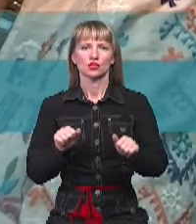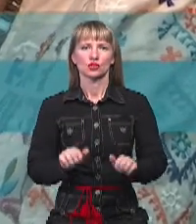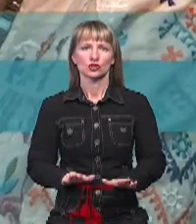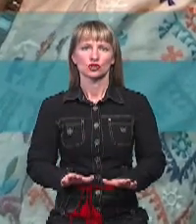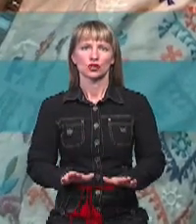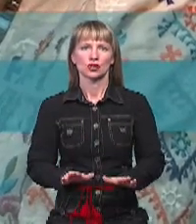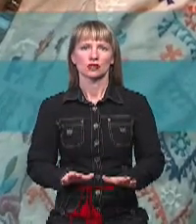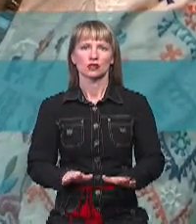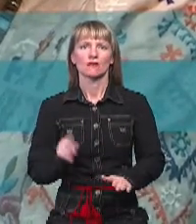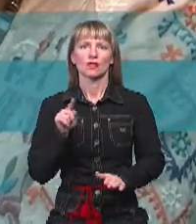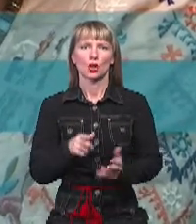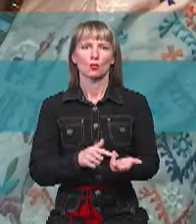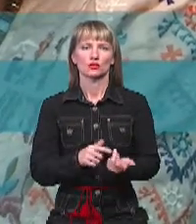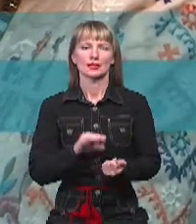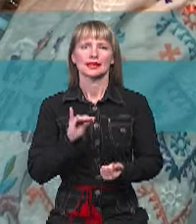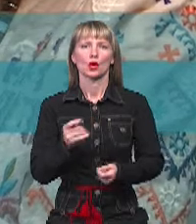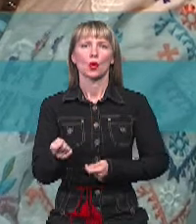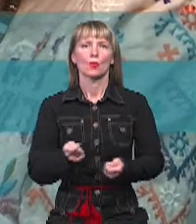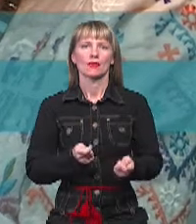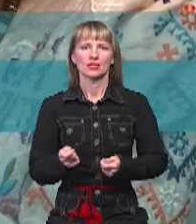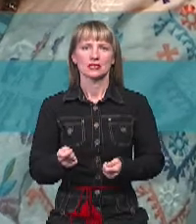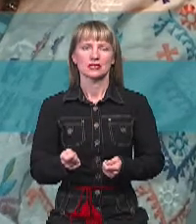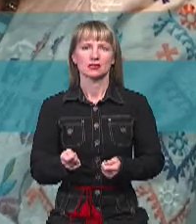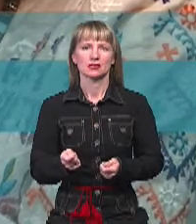в прийнятті рішень, в тому числі і управлінських.